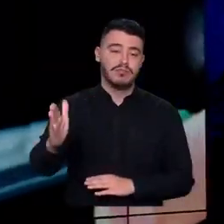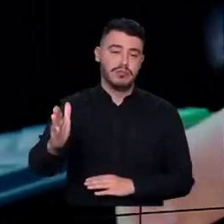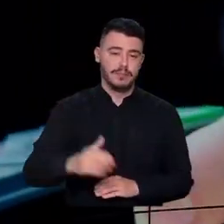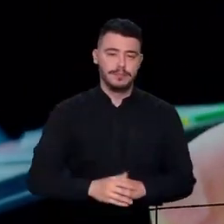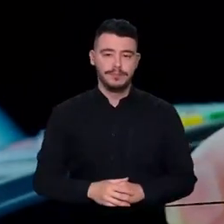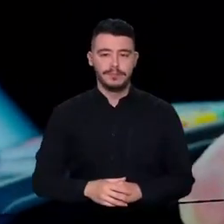κάνουμε εμείς τώρα